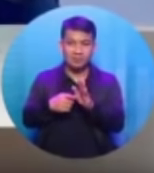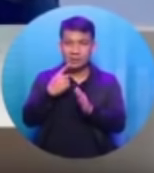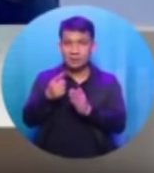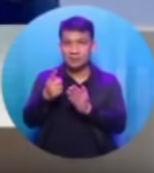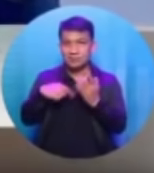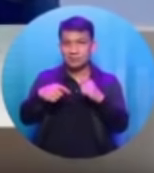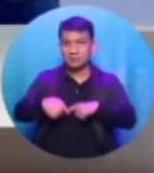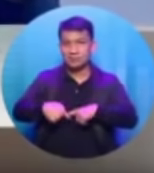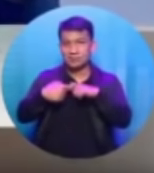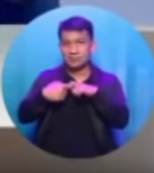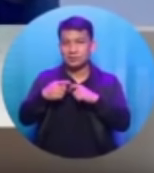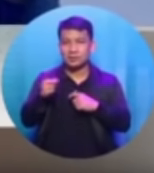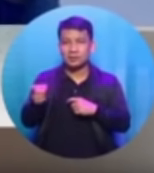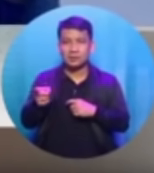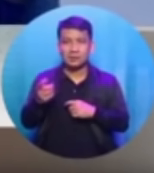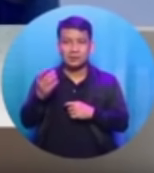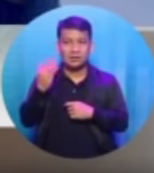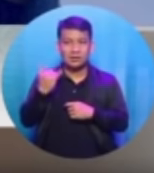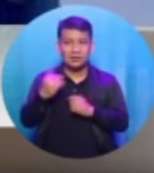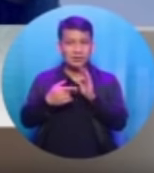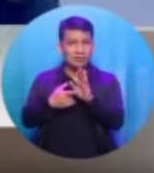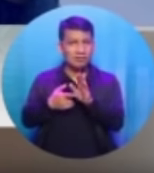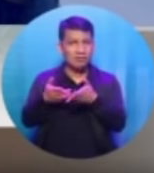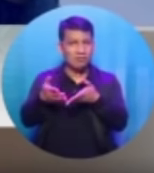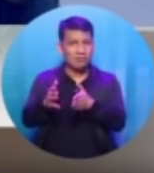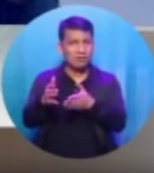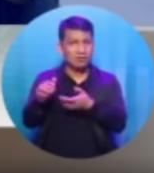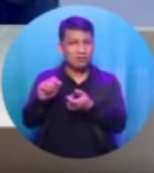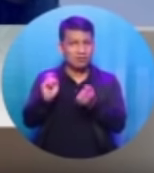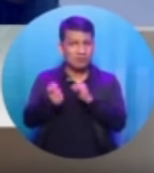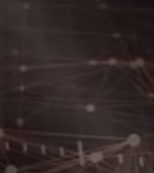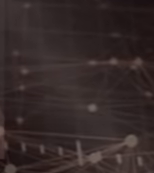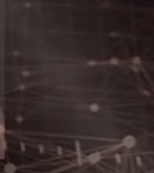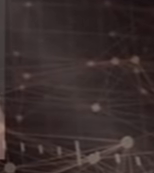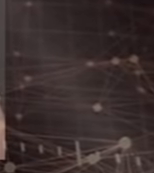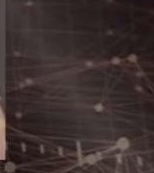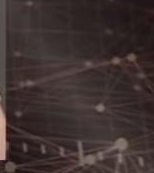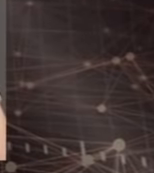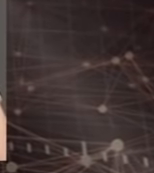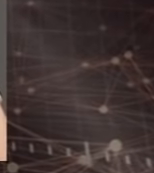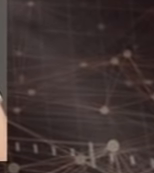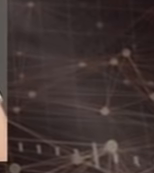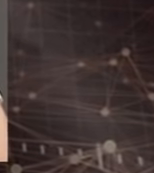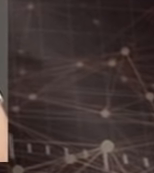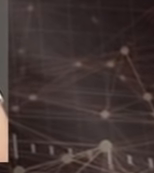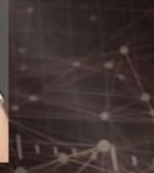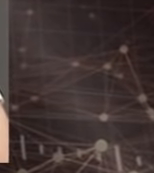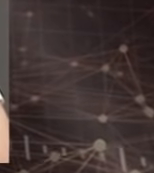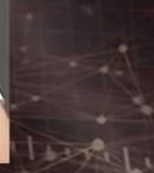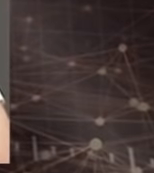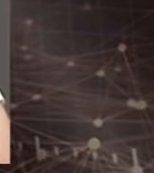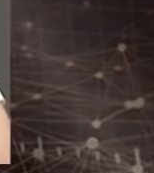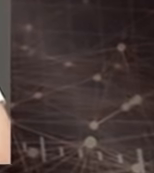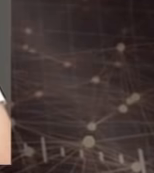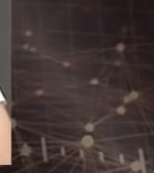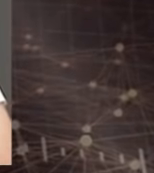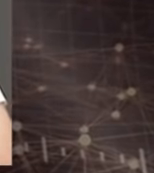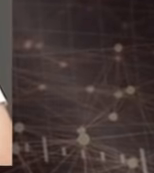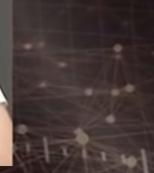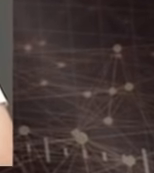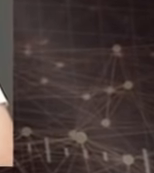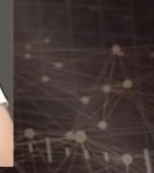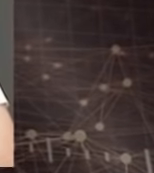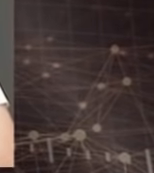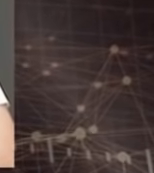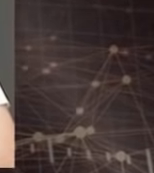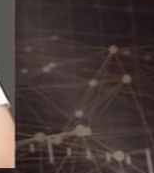will suspend it immediately. Tapos, ahayaan nating ayusin nila lahat yan bago tayo magbabalik ng business permit, or kung hindi nila